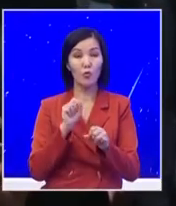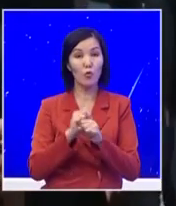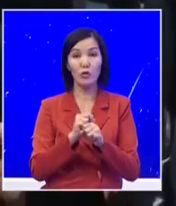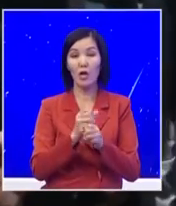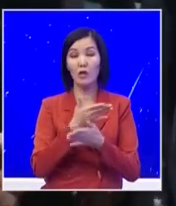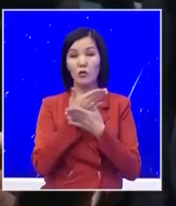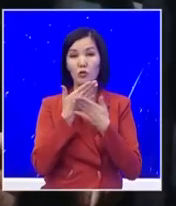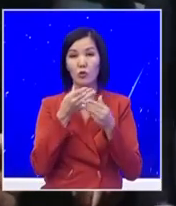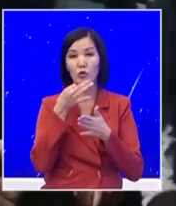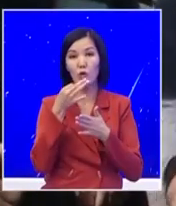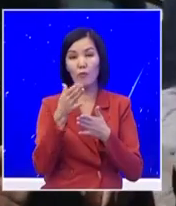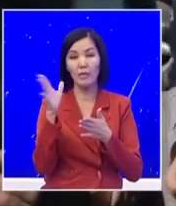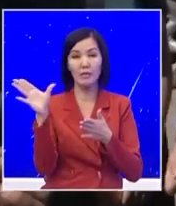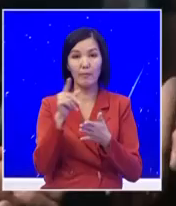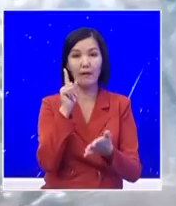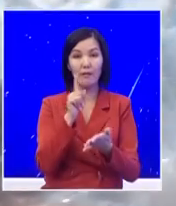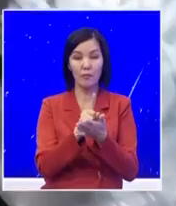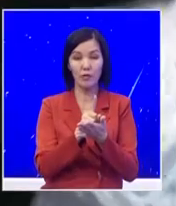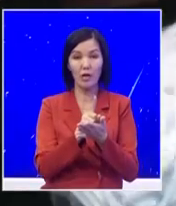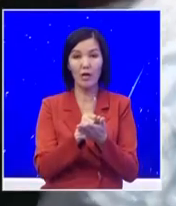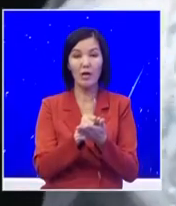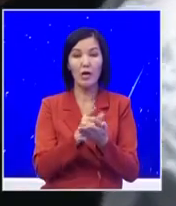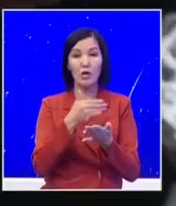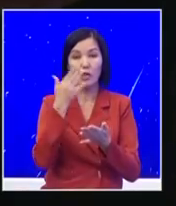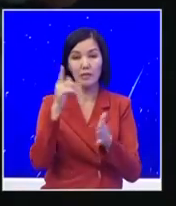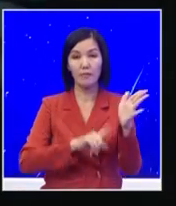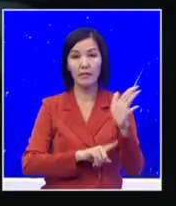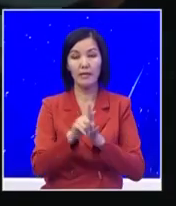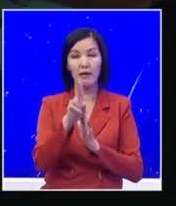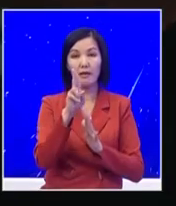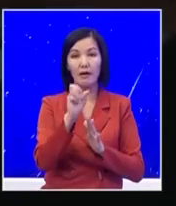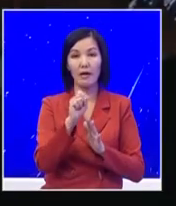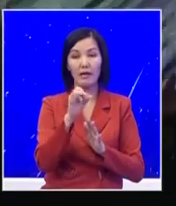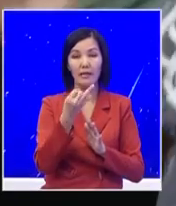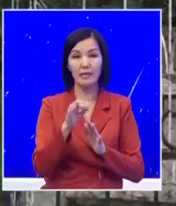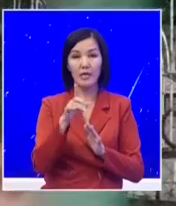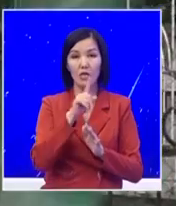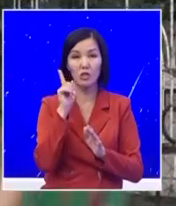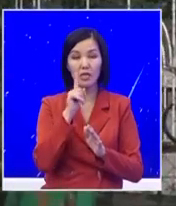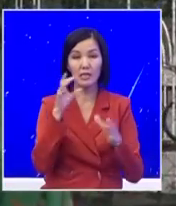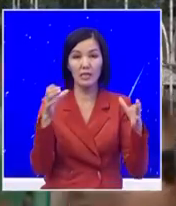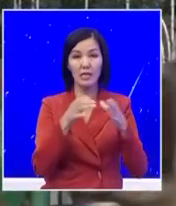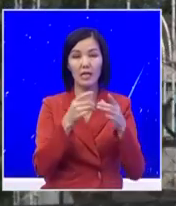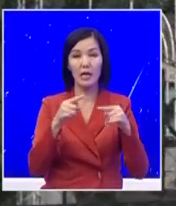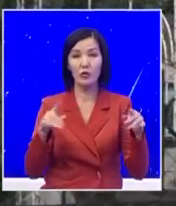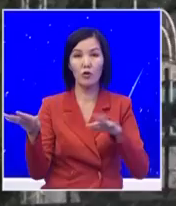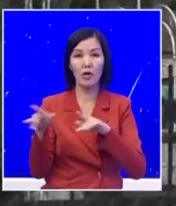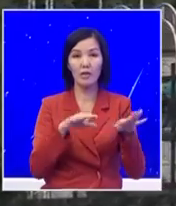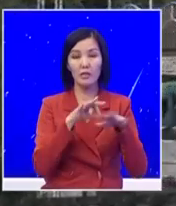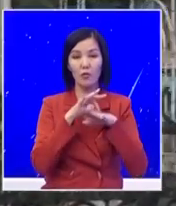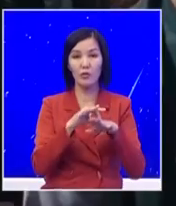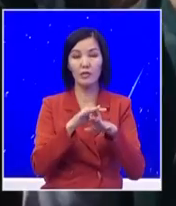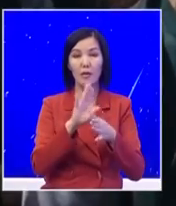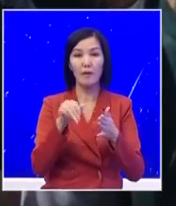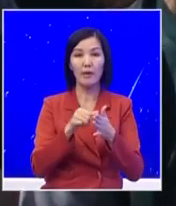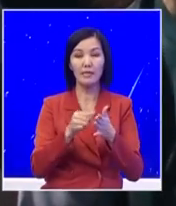жоқ. Жауапкершілік баршаға ортақ. Сәйкесінше жаз басталғалы қарасайлық жасыл ел еңбек жасақтары әр түрлі акция өткізіп, басты